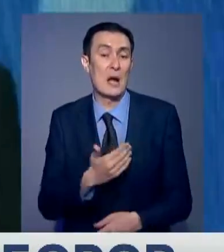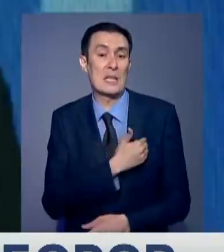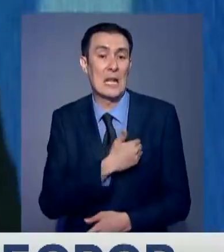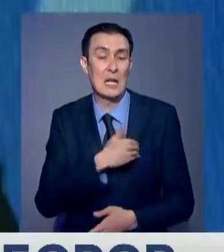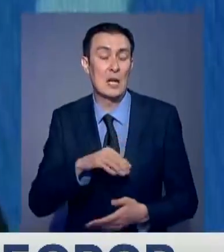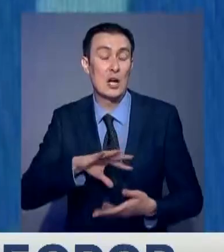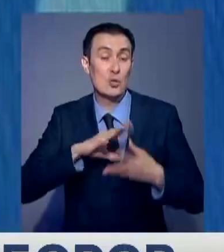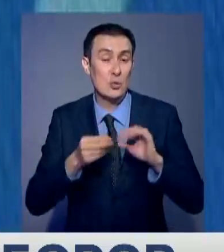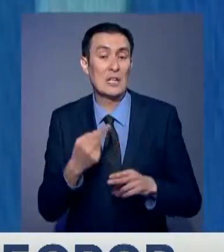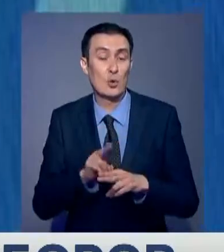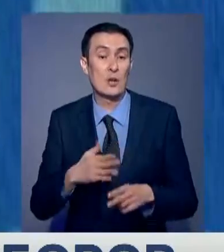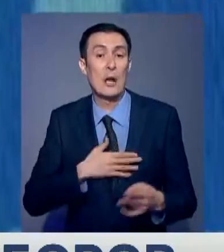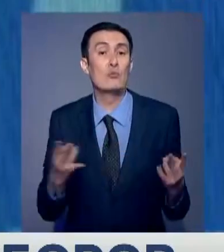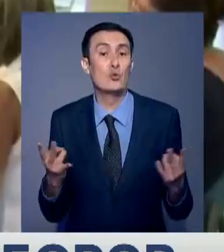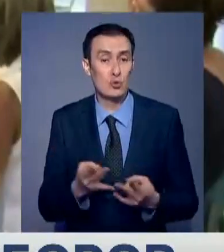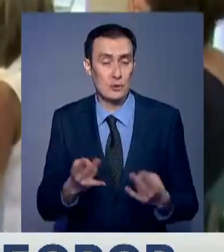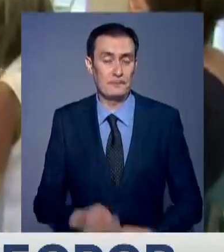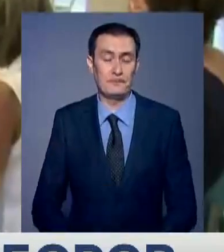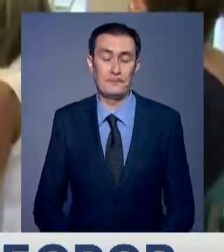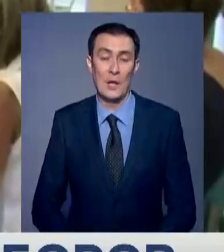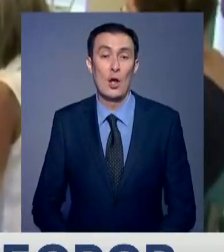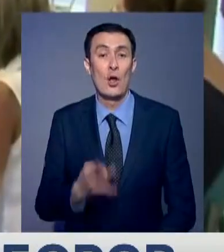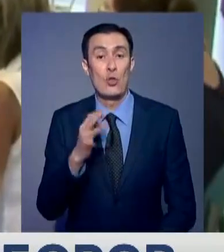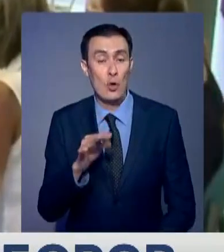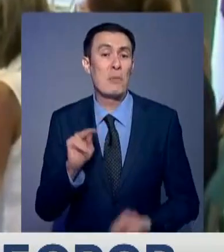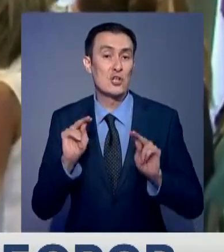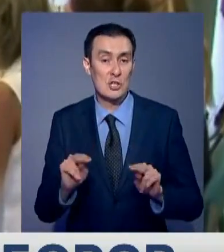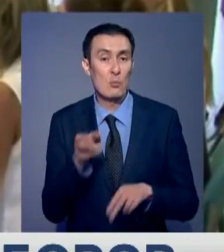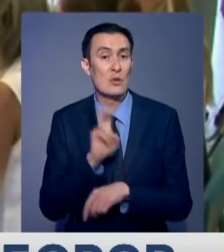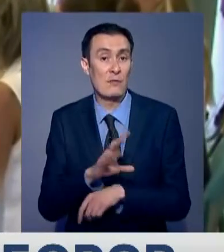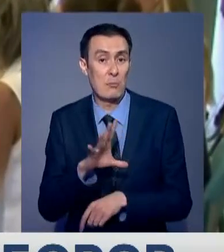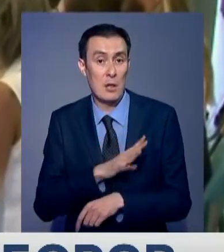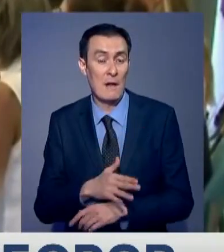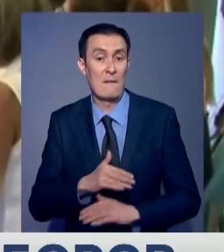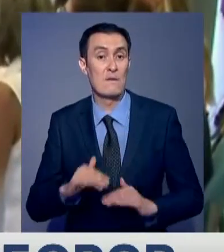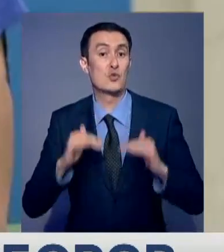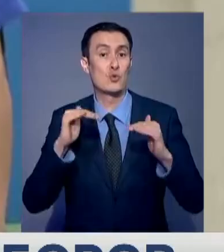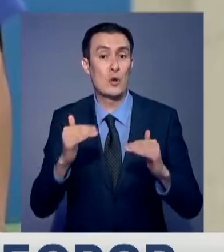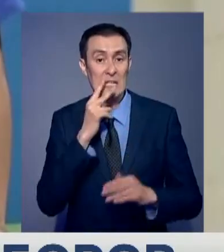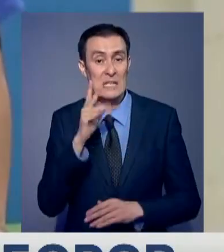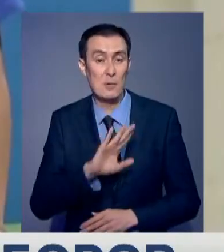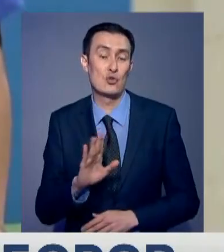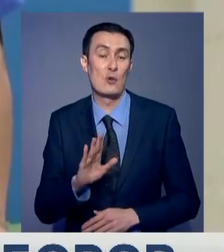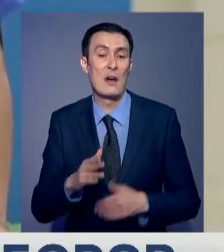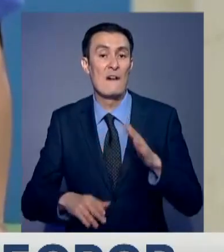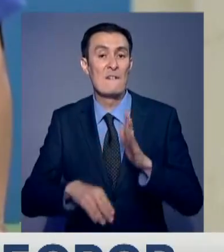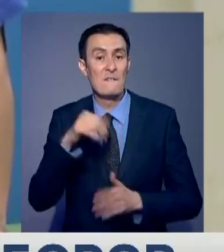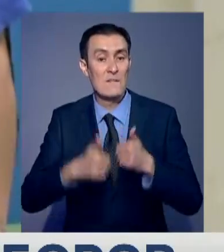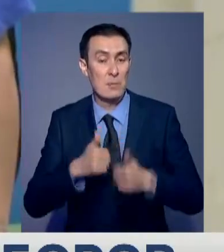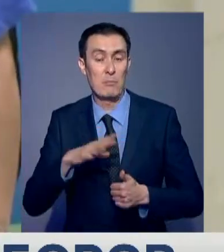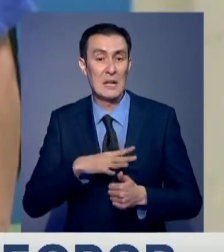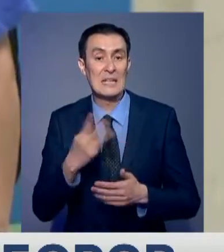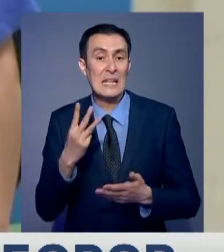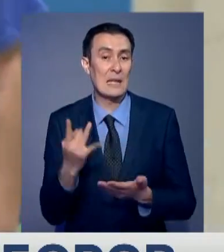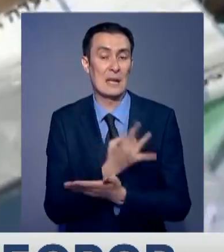тот результат, который нужен стране. Но все по-честному, явка была неожиданно высокой. Это при том, что выборы проводились третий раз за